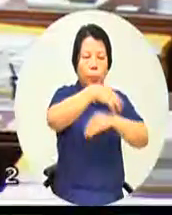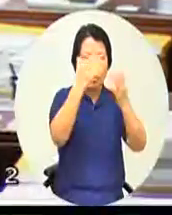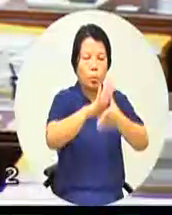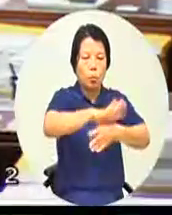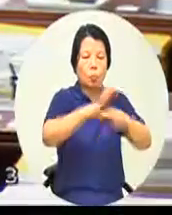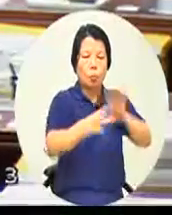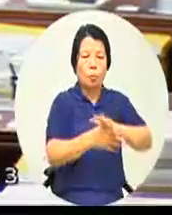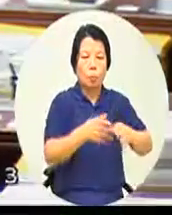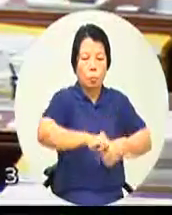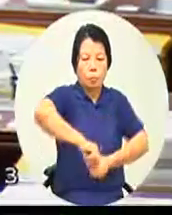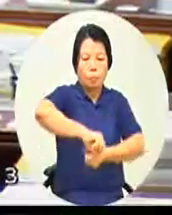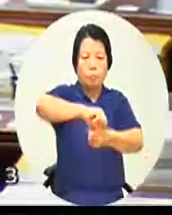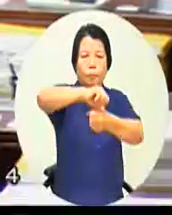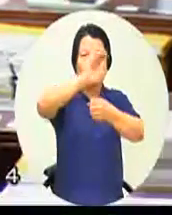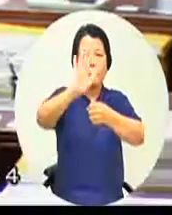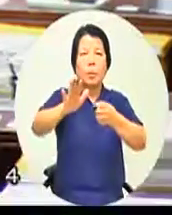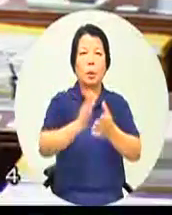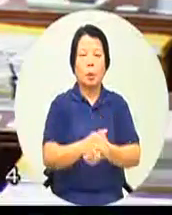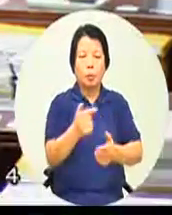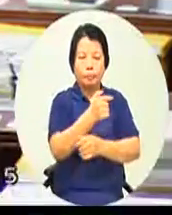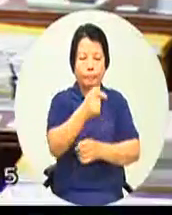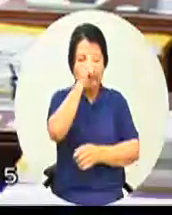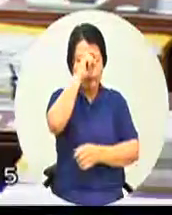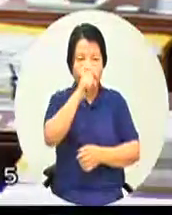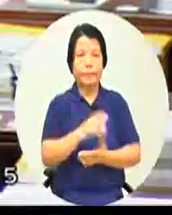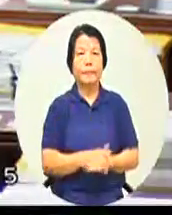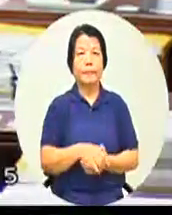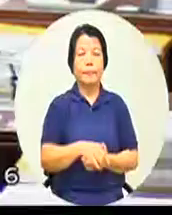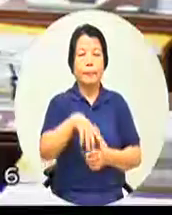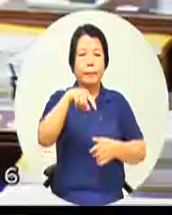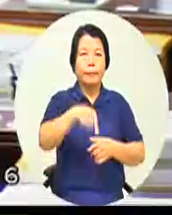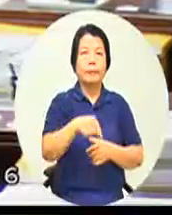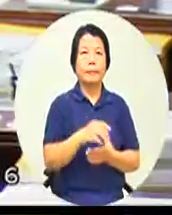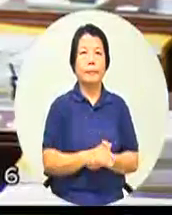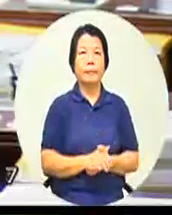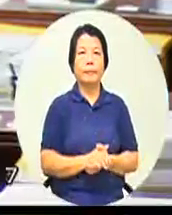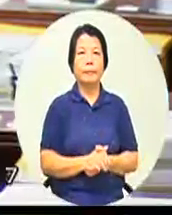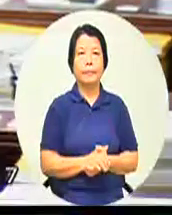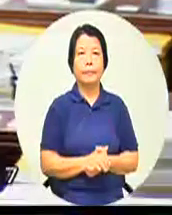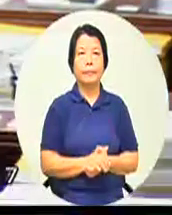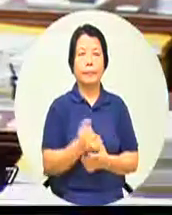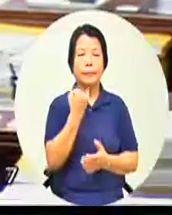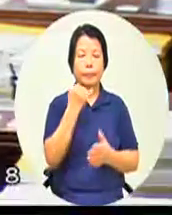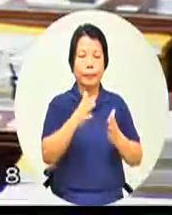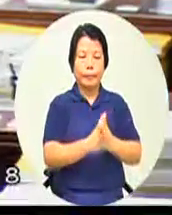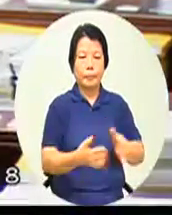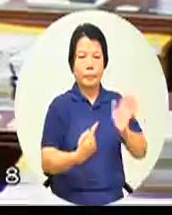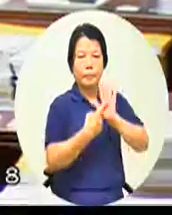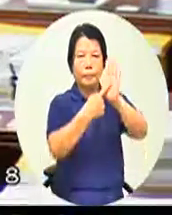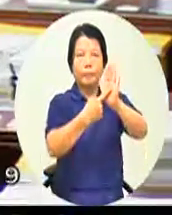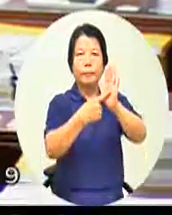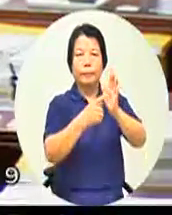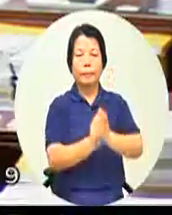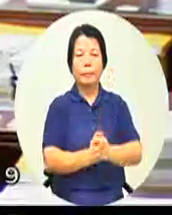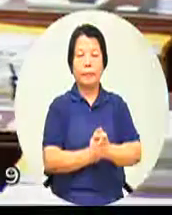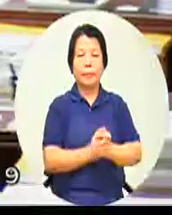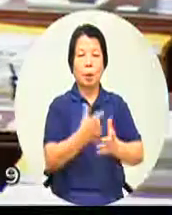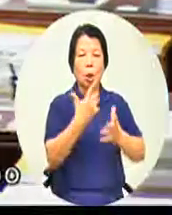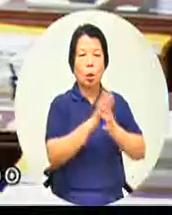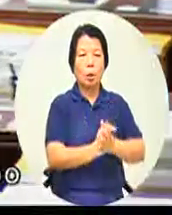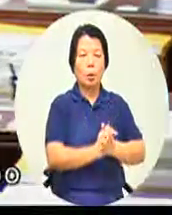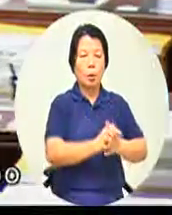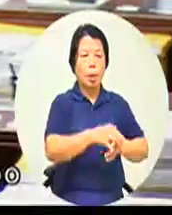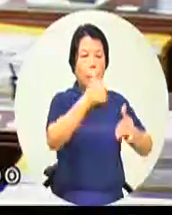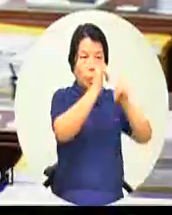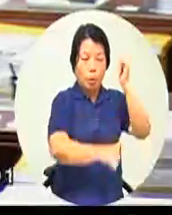去，所以其实我们非常期待这个地方可以这个呈现一个堆叠的一个历史，然后